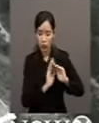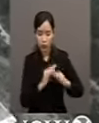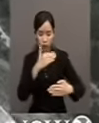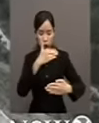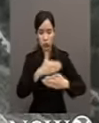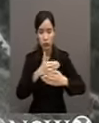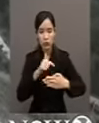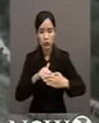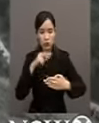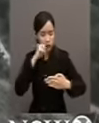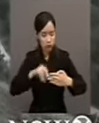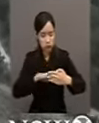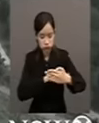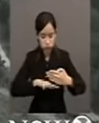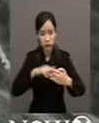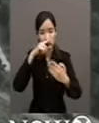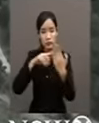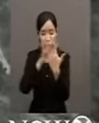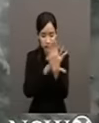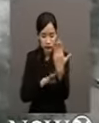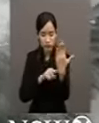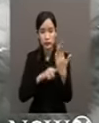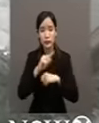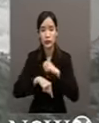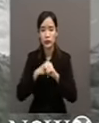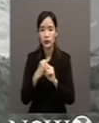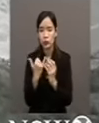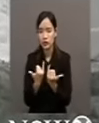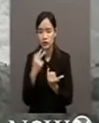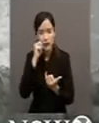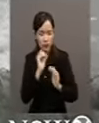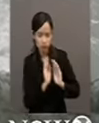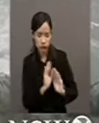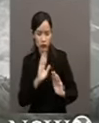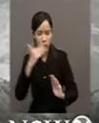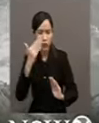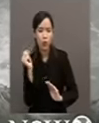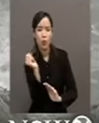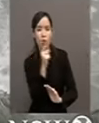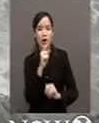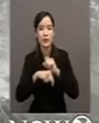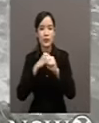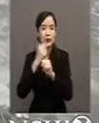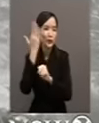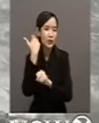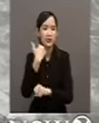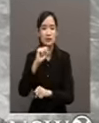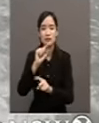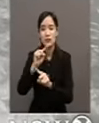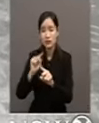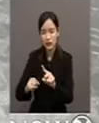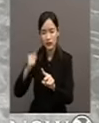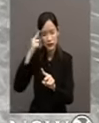รวมไปถึงอ่างเก็บน้ำทั่วประเทศพบว่าปีนี้สามารถกักเก็บน้ำได้มากกว่าปีก่อนถึง 10% ซึ่งจะลดปัญหาภัยแล้